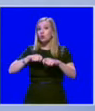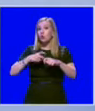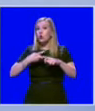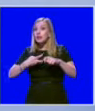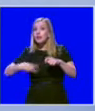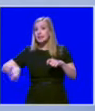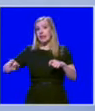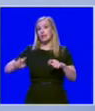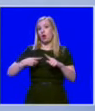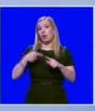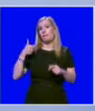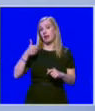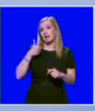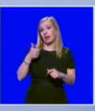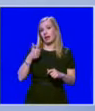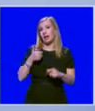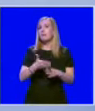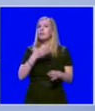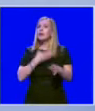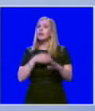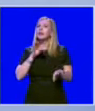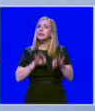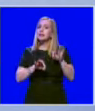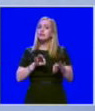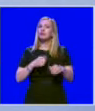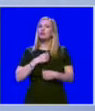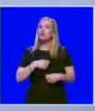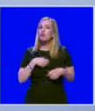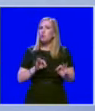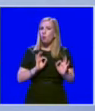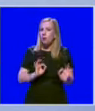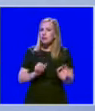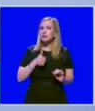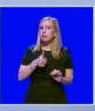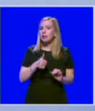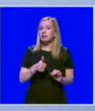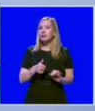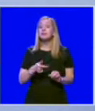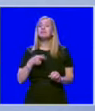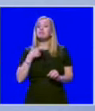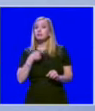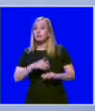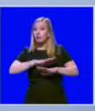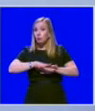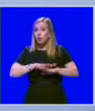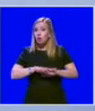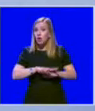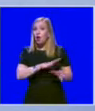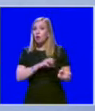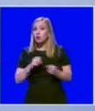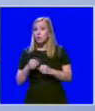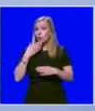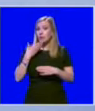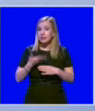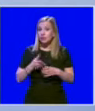в сложни за БСП моменти преди избори, когато тяхното поведение е отнемало мандати, отнемало е представителство